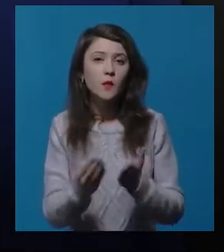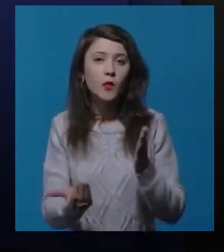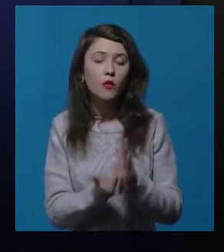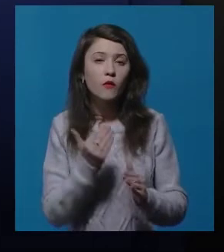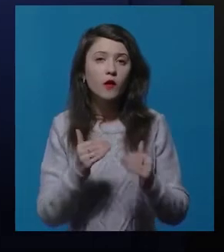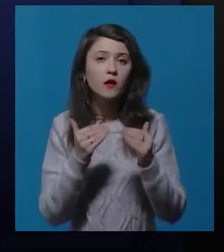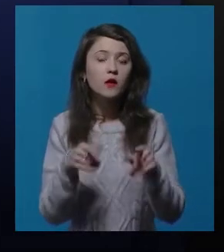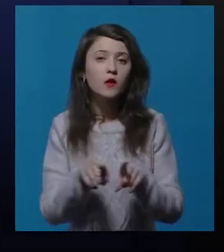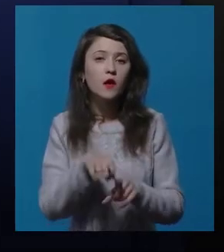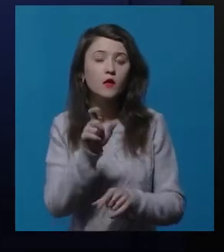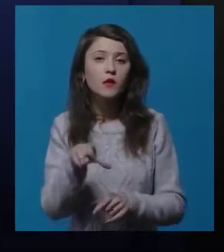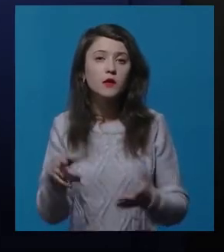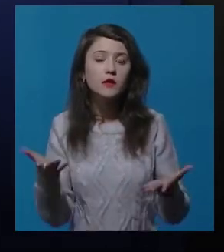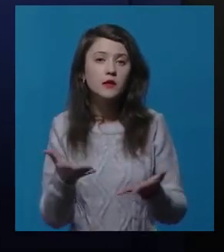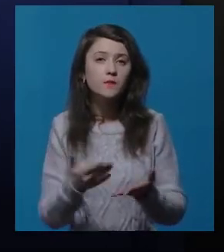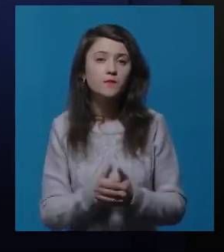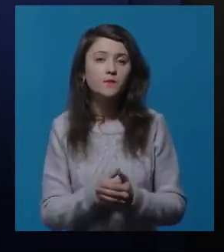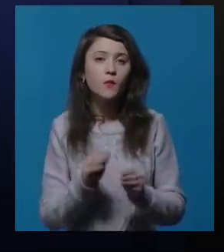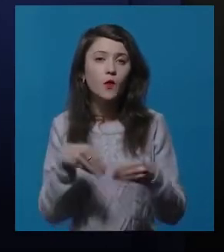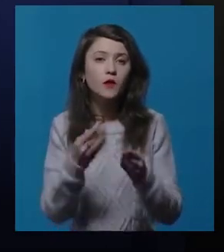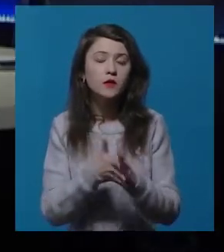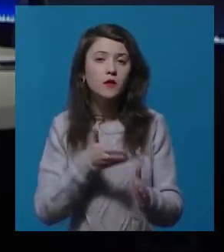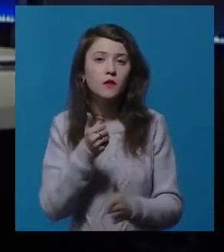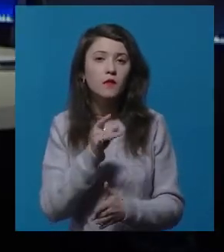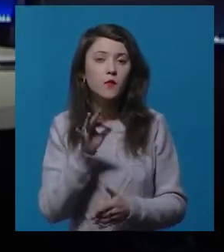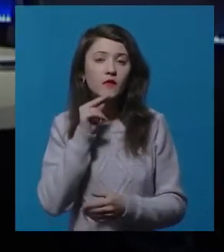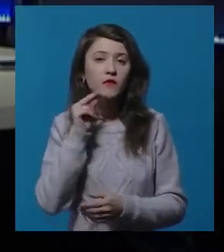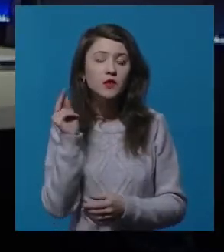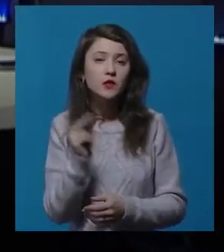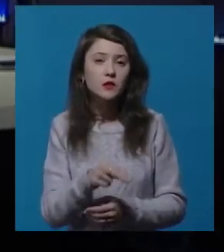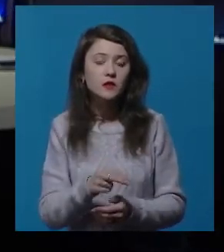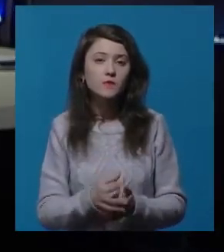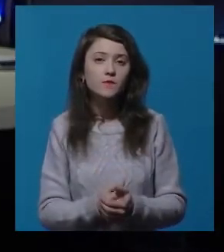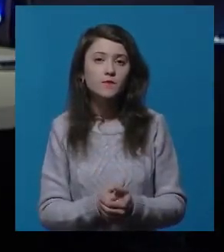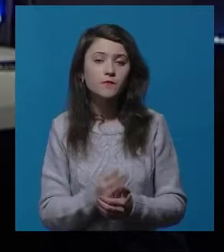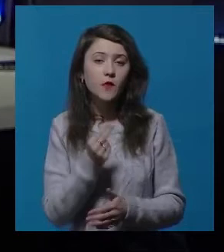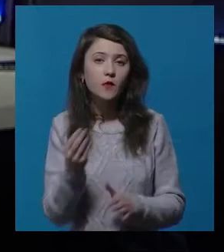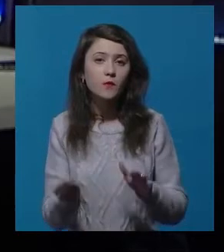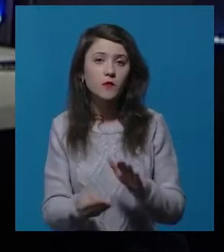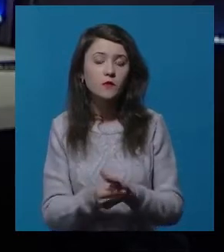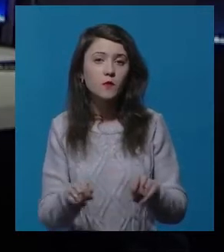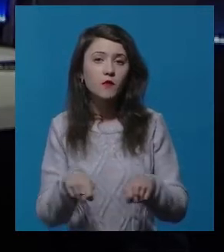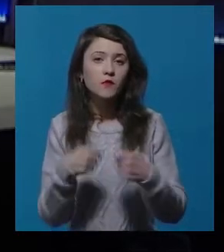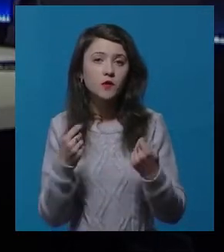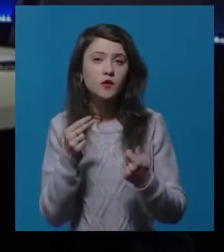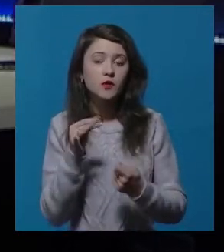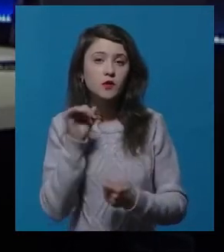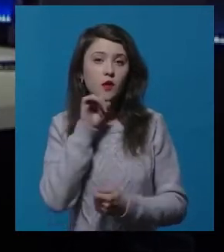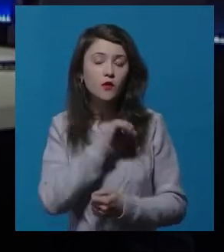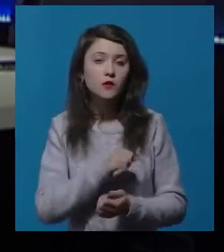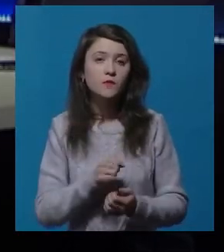таких осіб. Це ті, хто подали заяву про вчинення кримінального корупційного правопорушення чи злочину, і